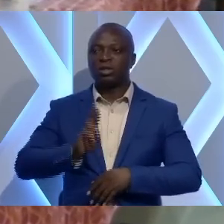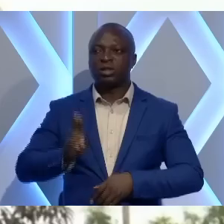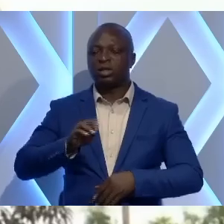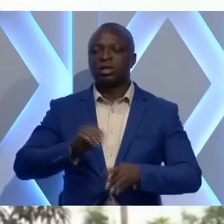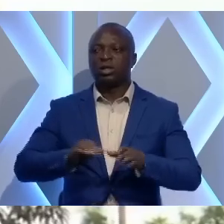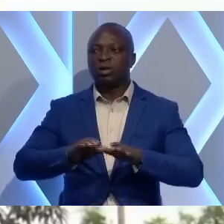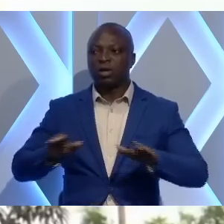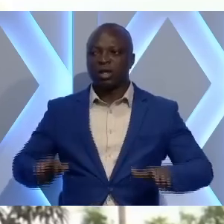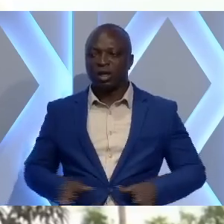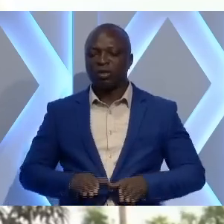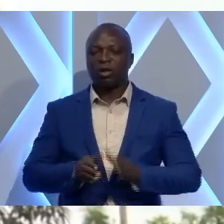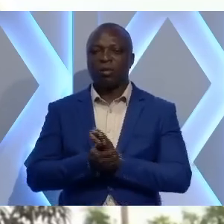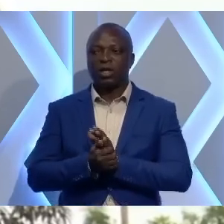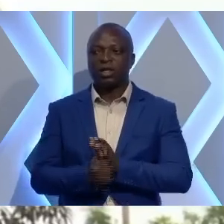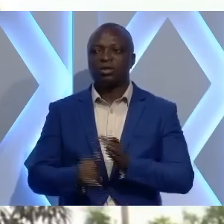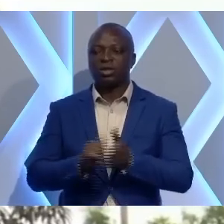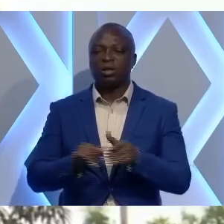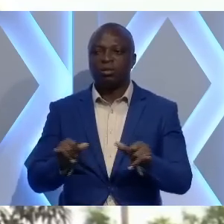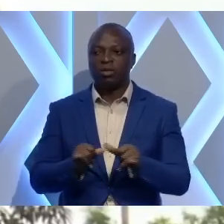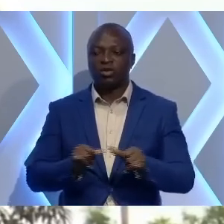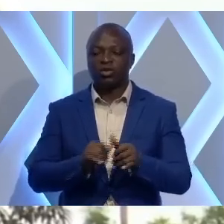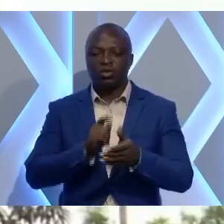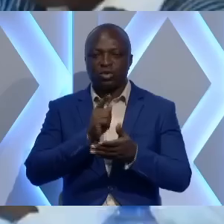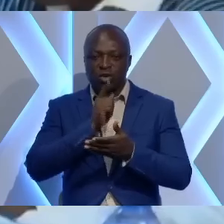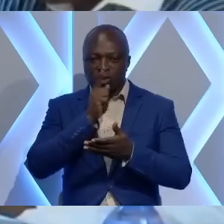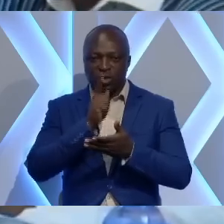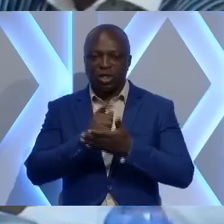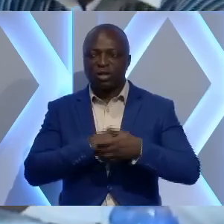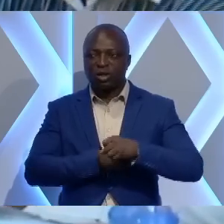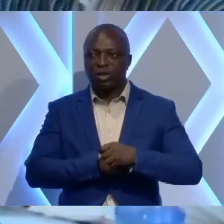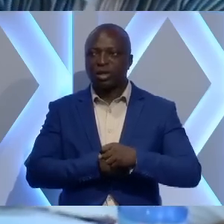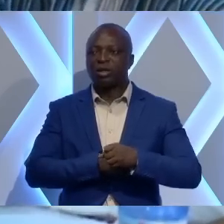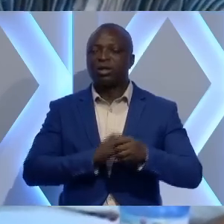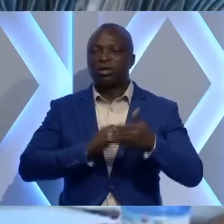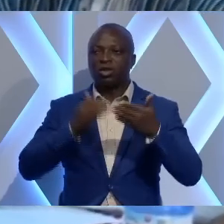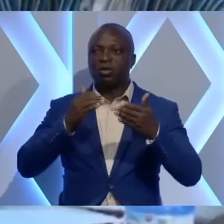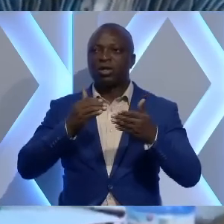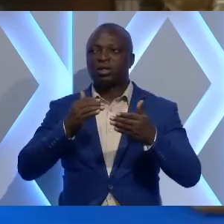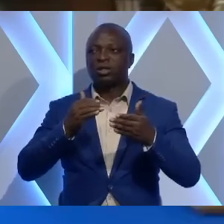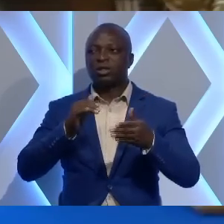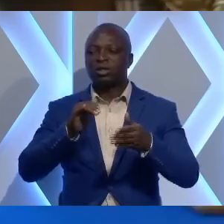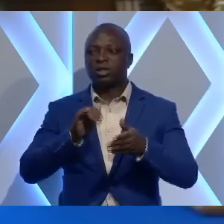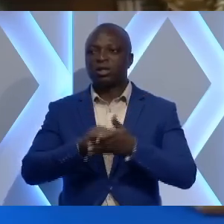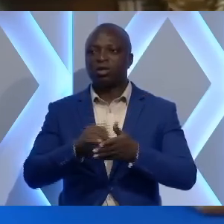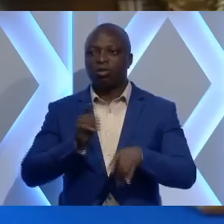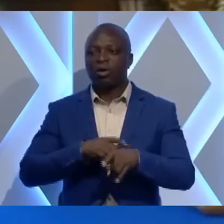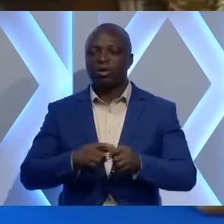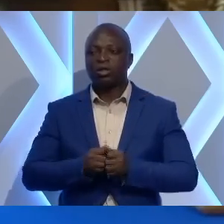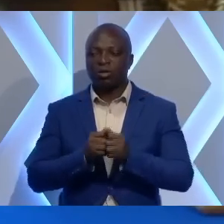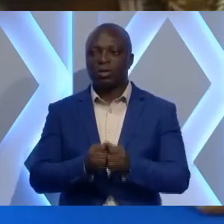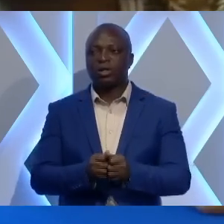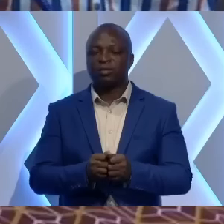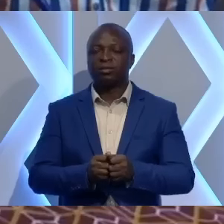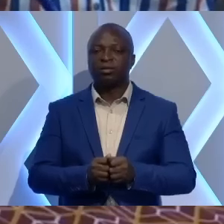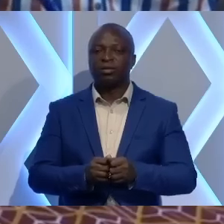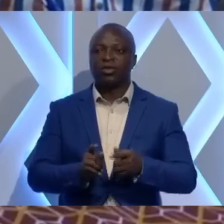le cadre de la maîtrise de ces mesures de sûreté et de sécurité. Je remercie vraiment ces initiateurs et c'est le moment de les accompagner, de faire